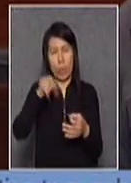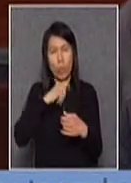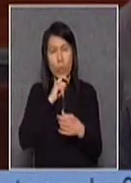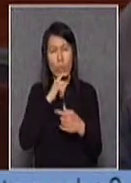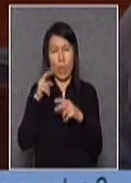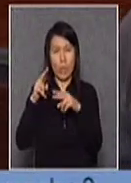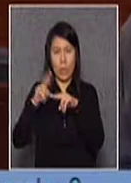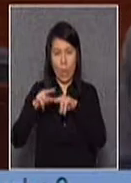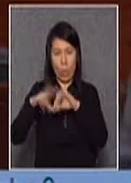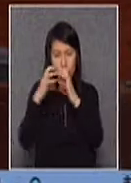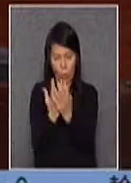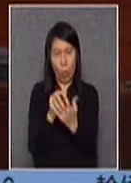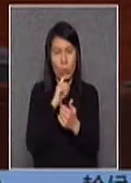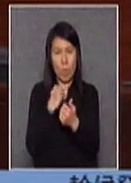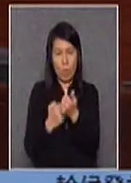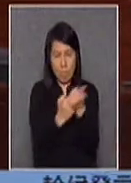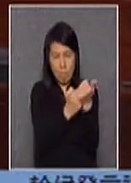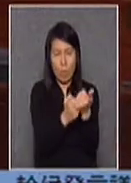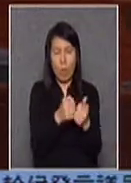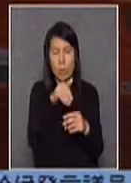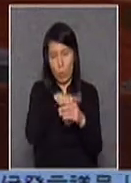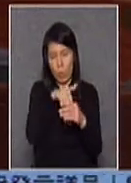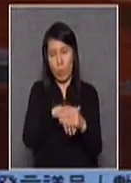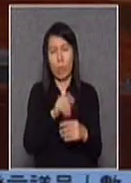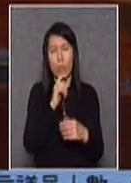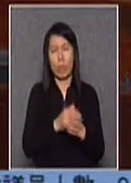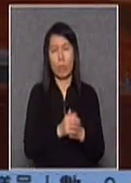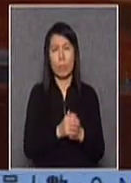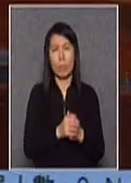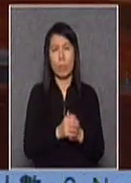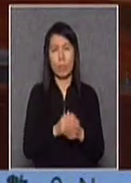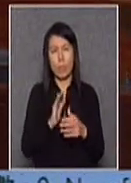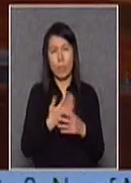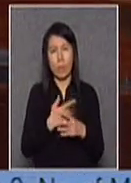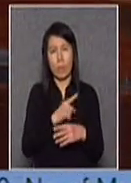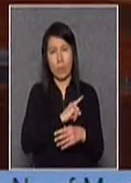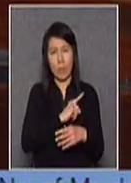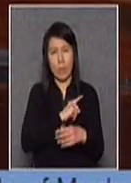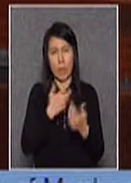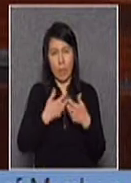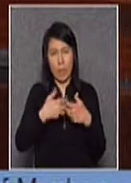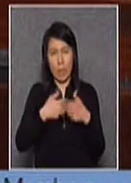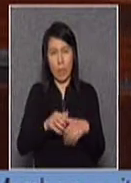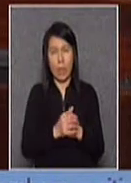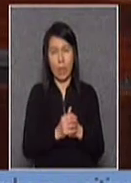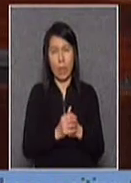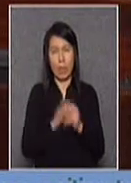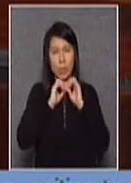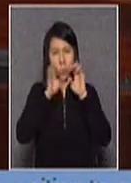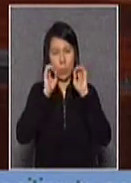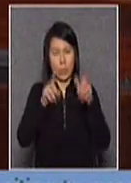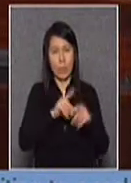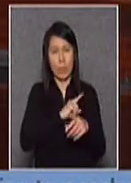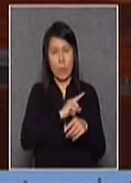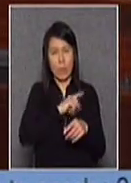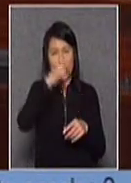選團，因為他透過即是他自己的機器呢，是宣揚他自己的政